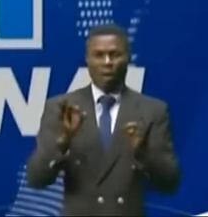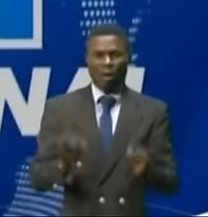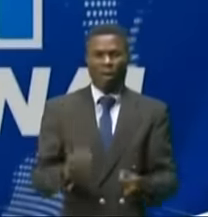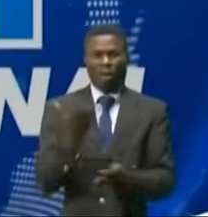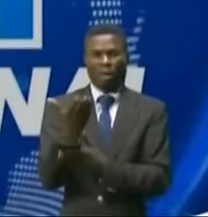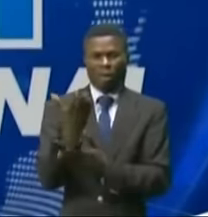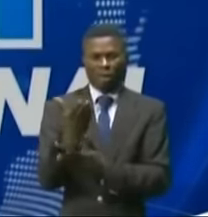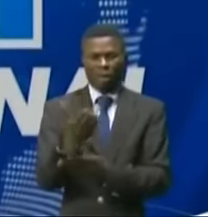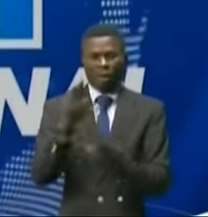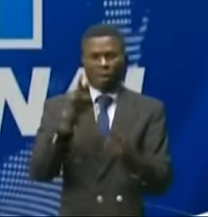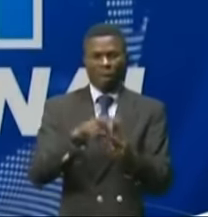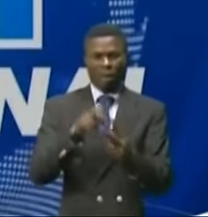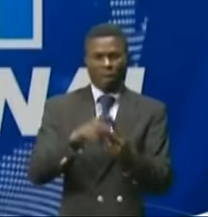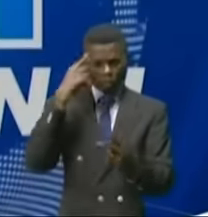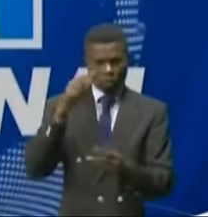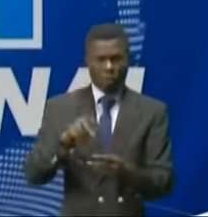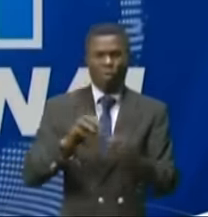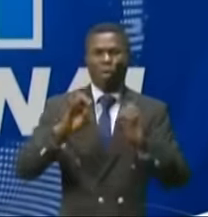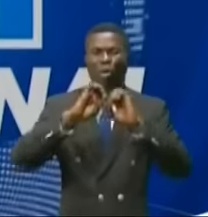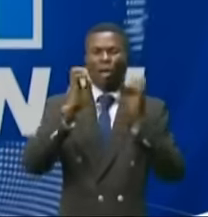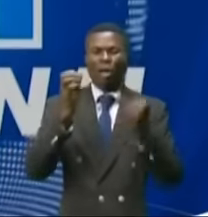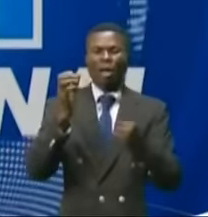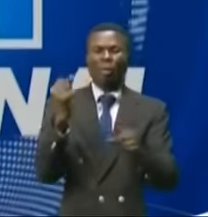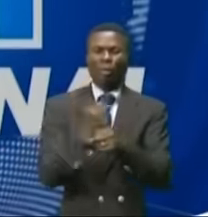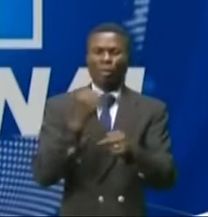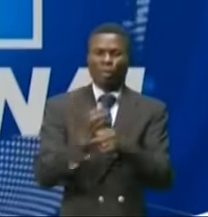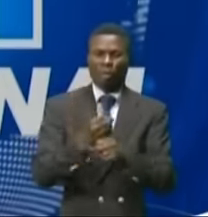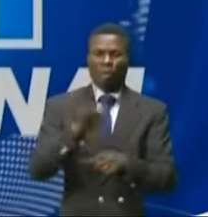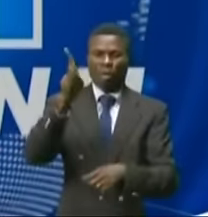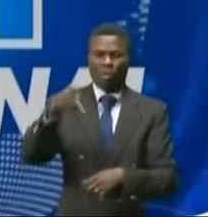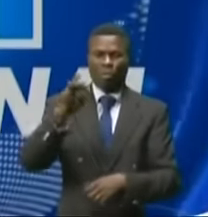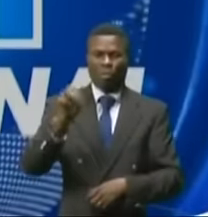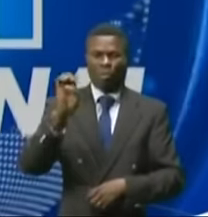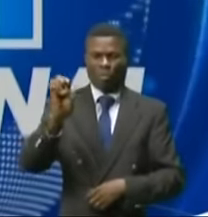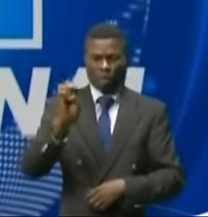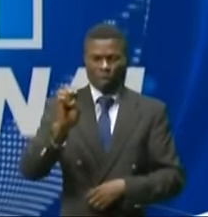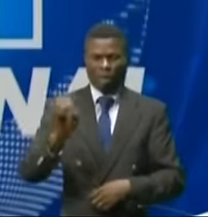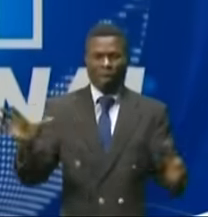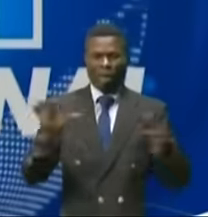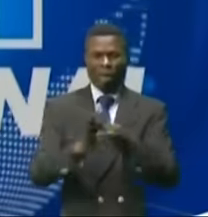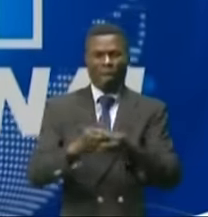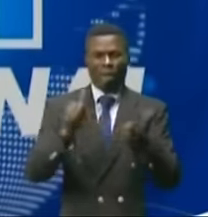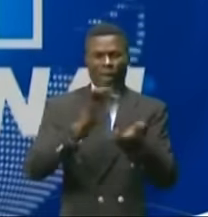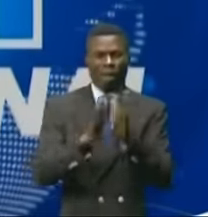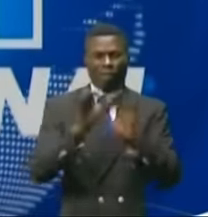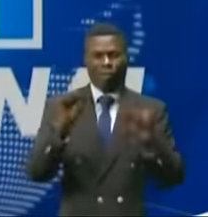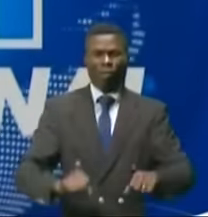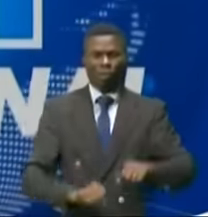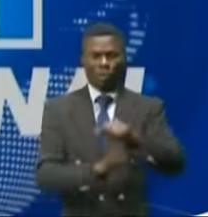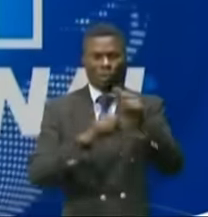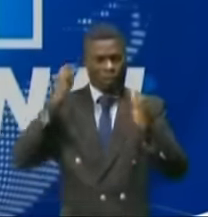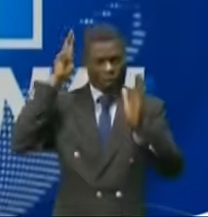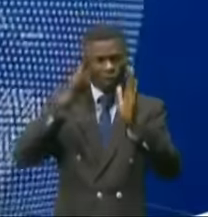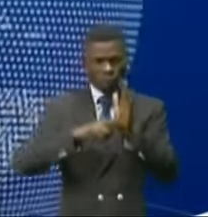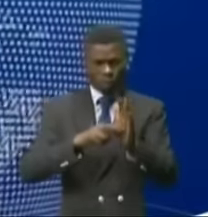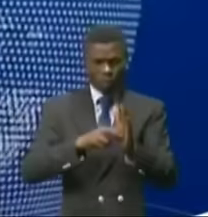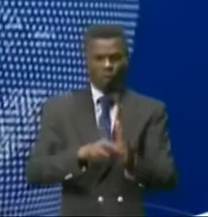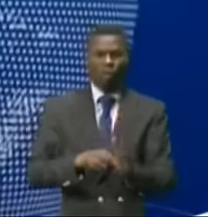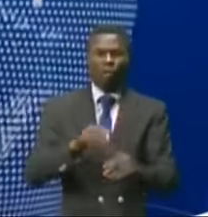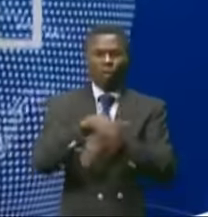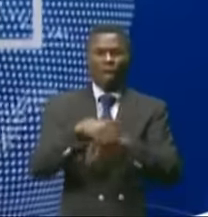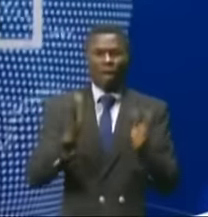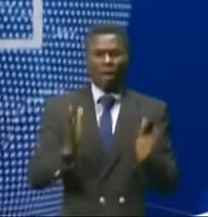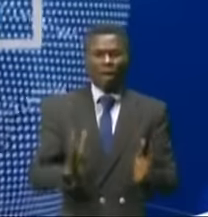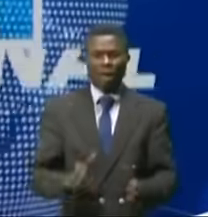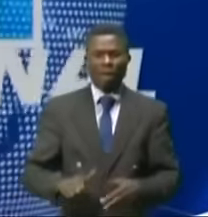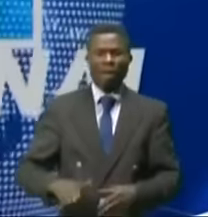demande des garanties pour le PME en RDC. Collaboration rendue possible grâce au soutien du gouvernement néerlandais et de l'ambassade